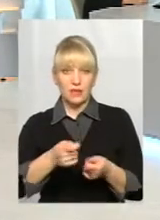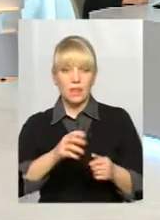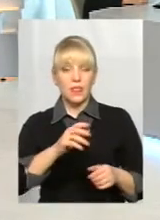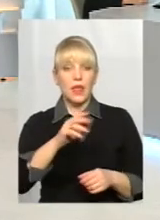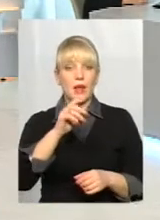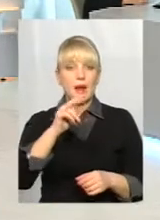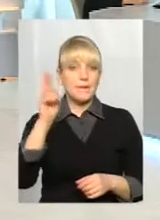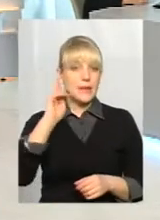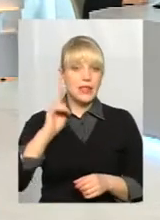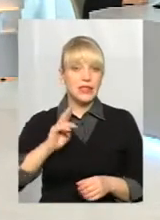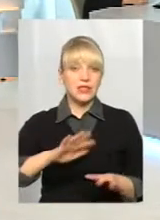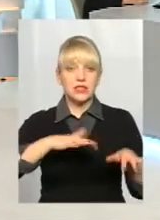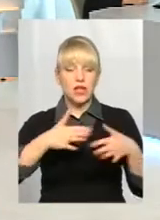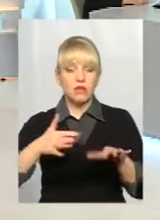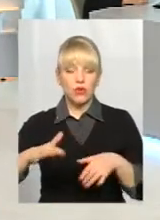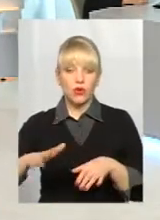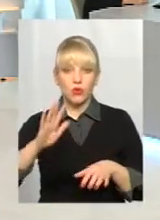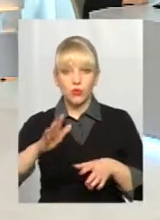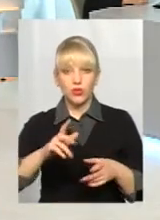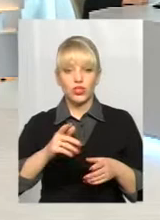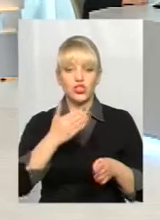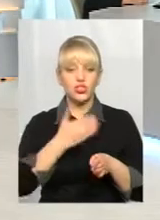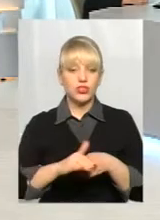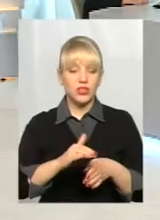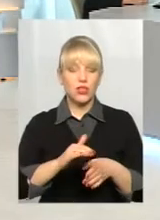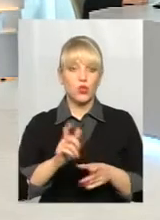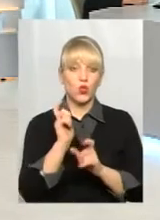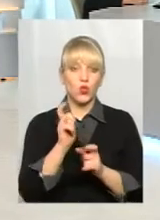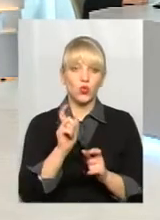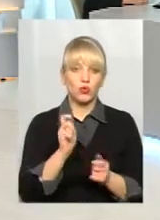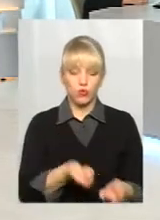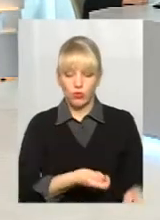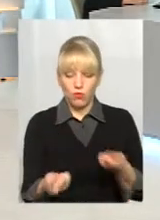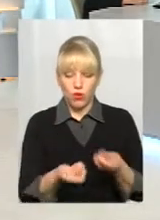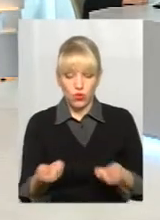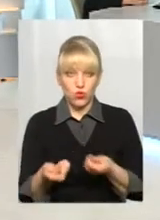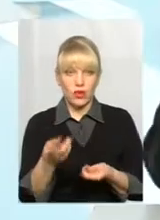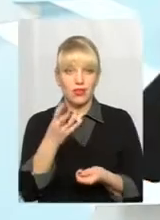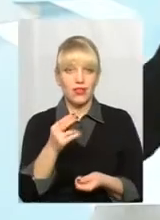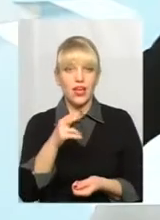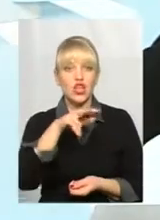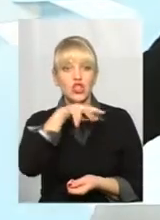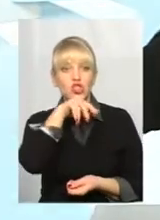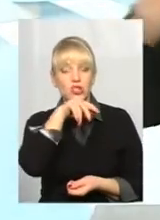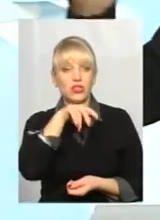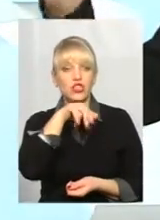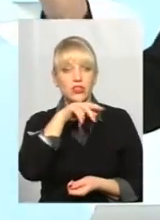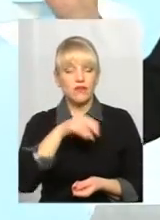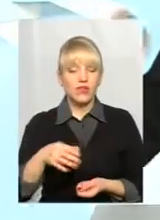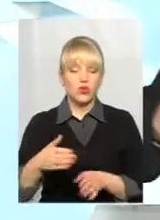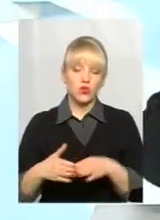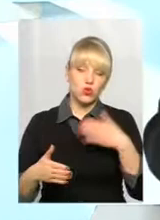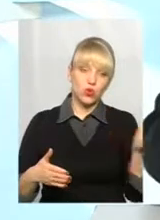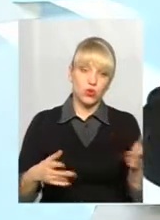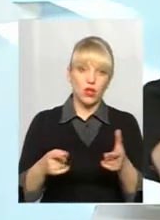будуть перелопачувати частину грузу, перегружати, будуть на Чернівецьку сторону або на Київську, туди.